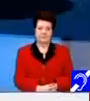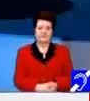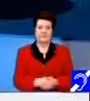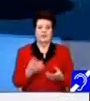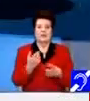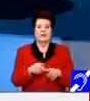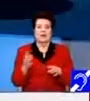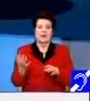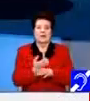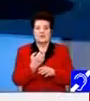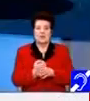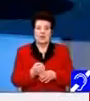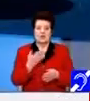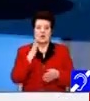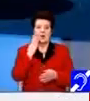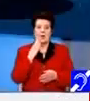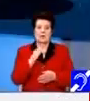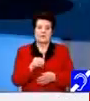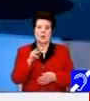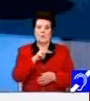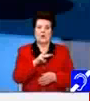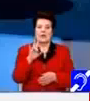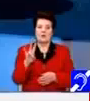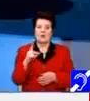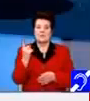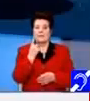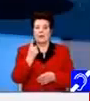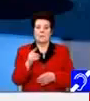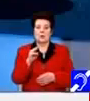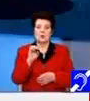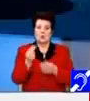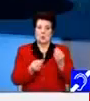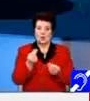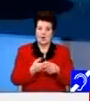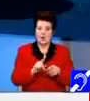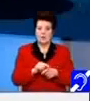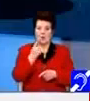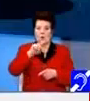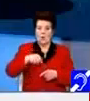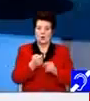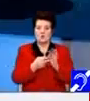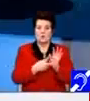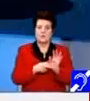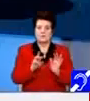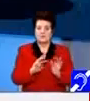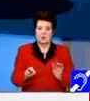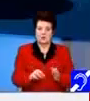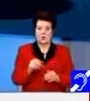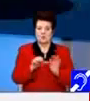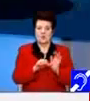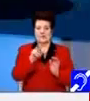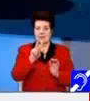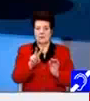Sorana Cârstea a câștigat duelul românesc cu Monica Niculescu din primul tur la Indian Wells. Cârstea s-a impus într-o oră și 18 minute de joc cu 6